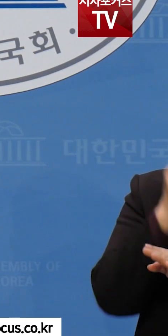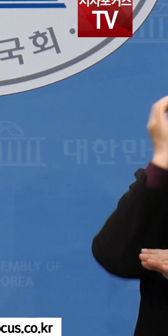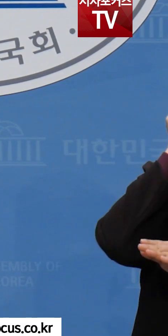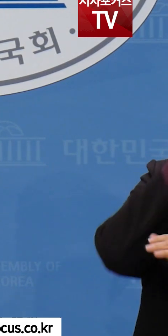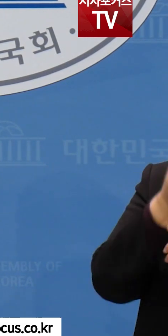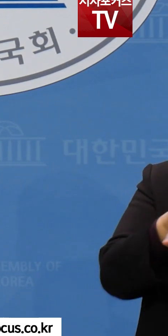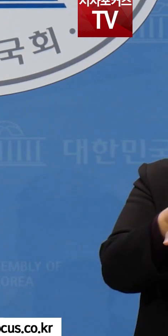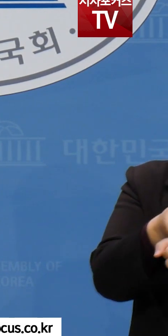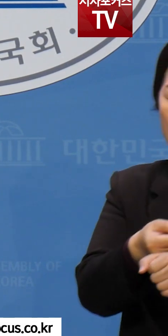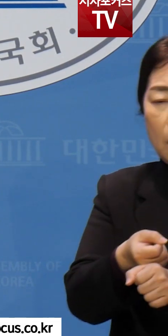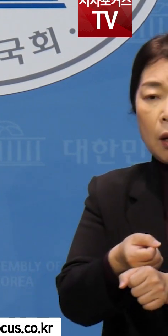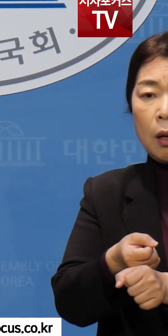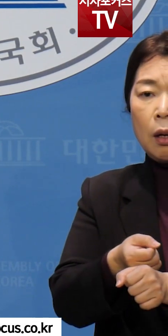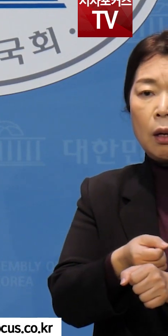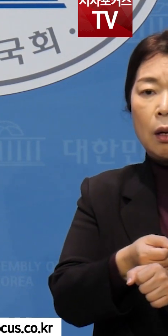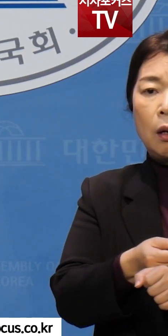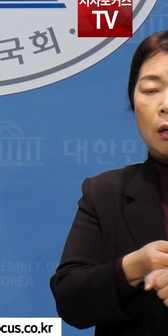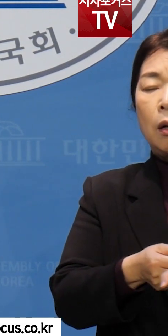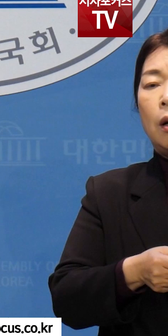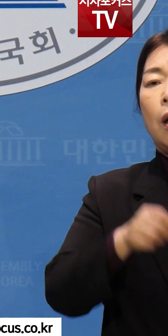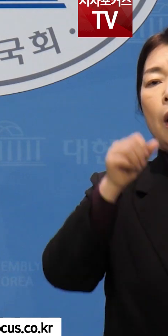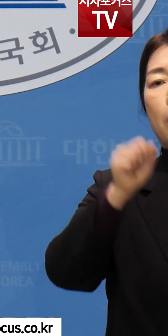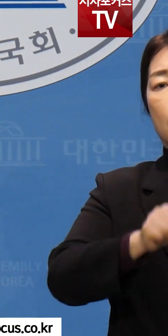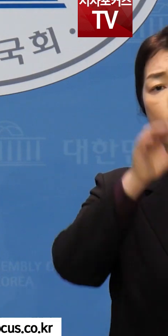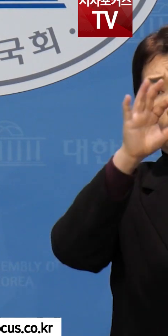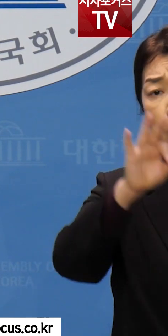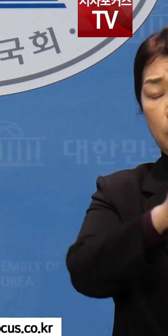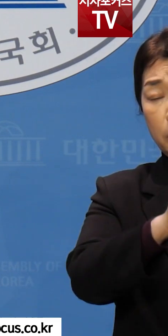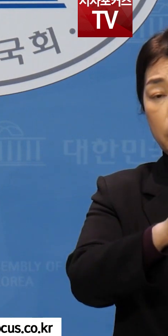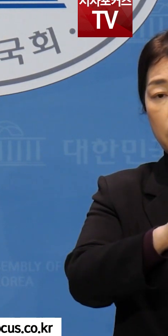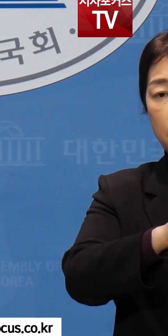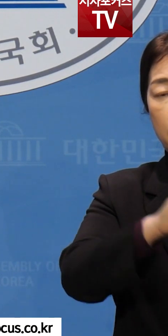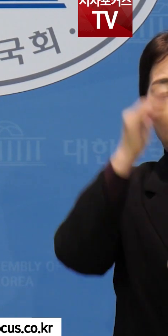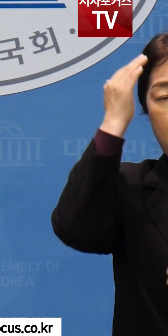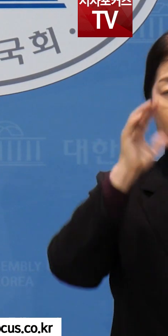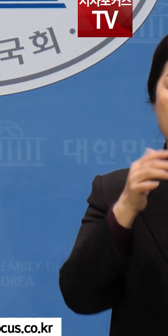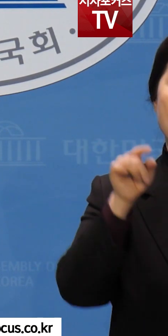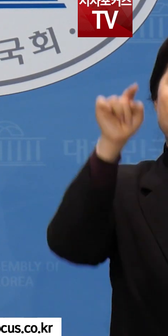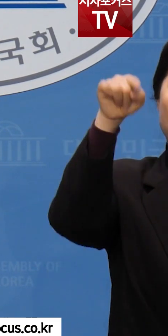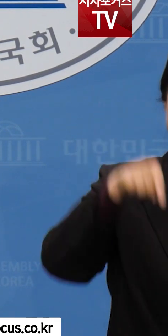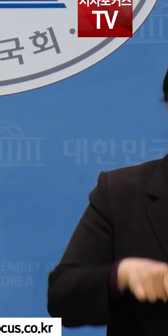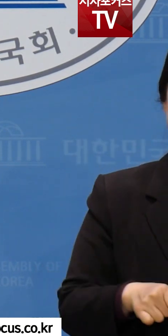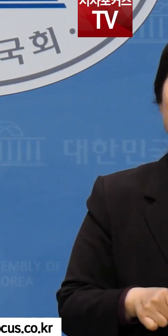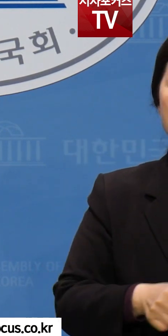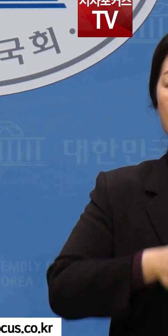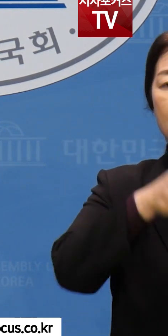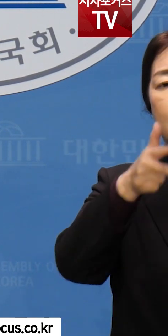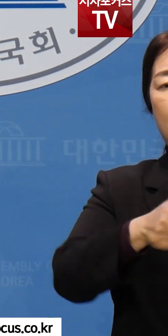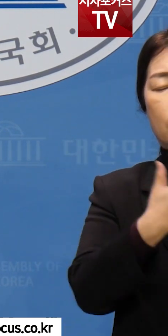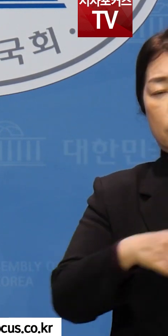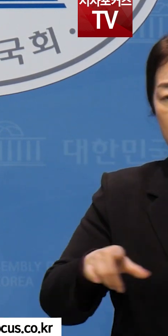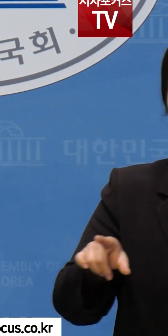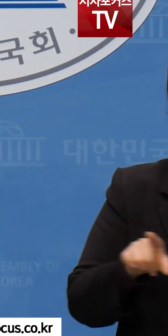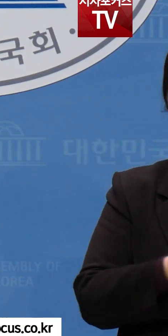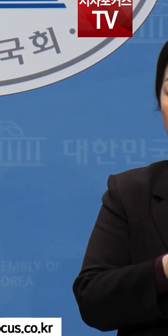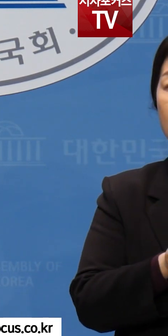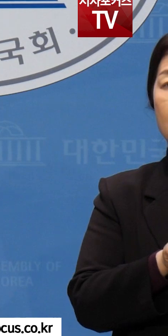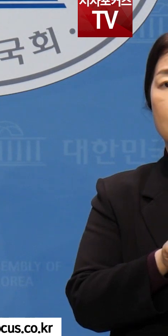잡는 민주당의 행태는 대한민국의 우주산업의 미래를 위해서